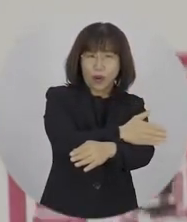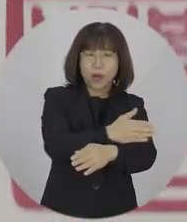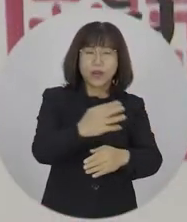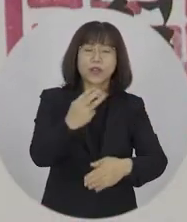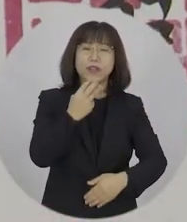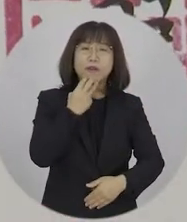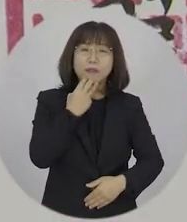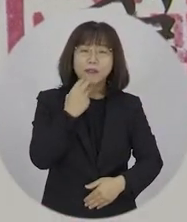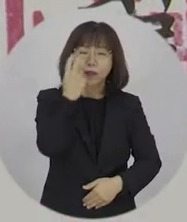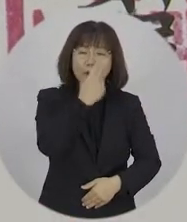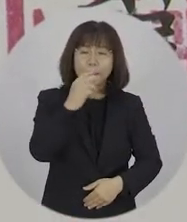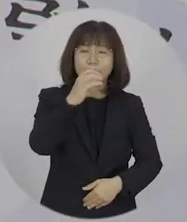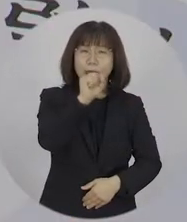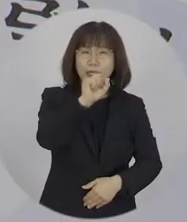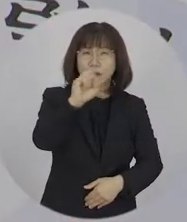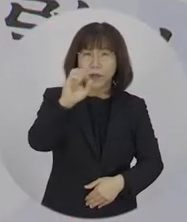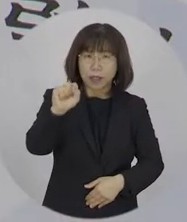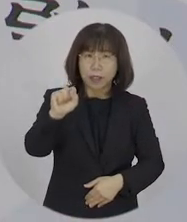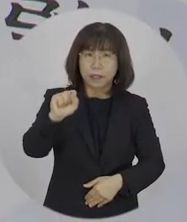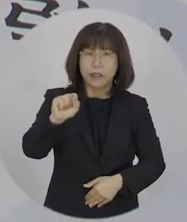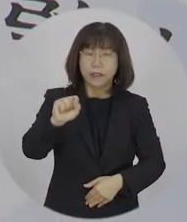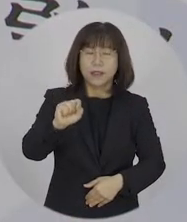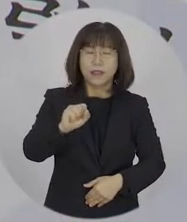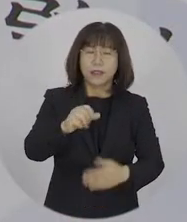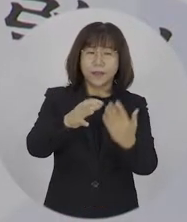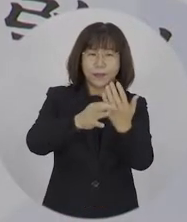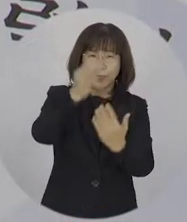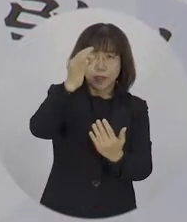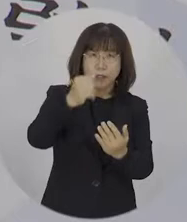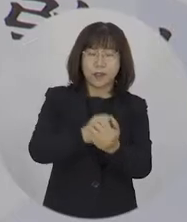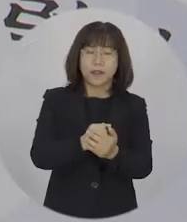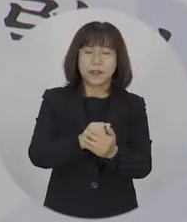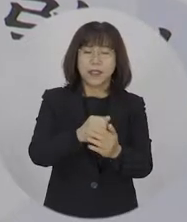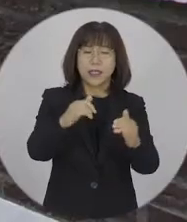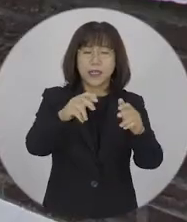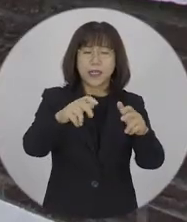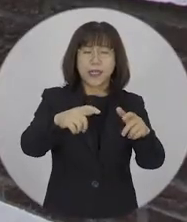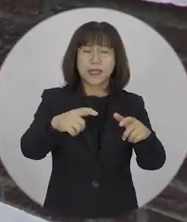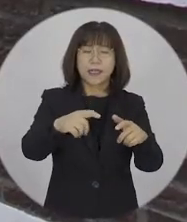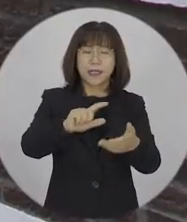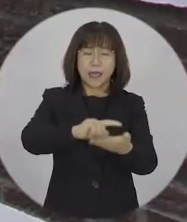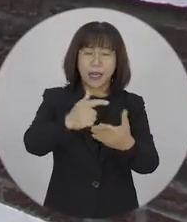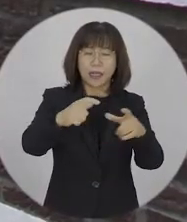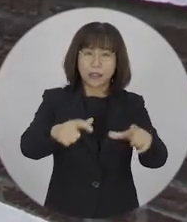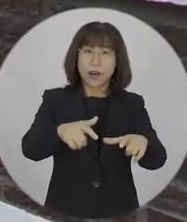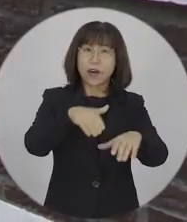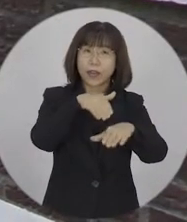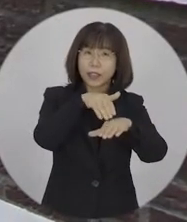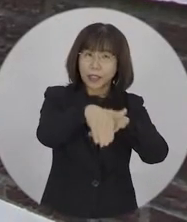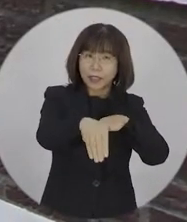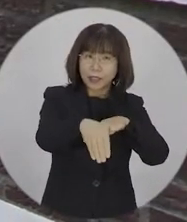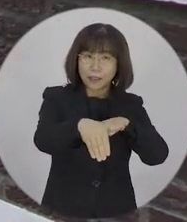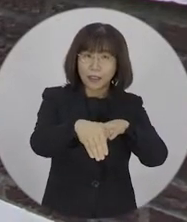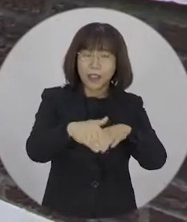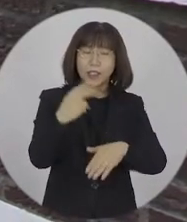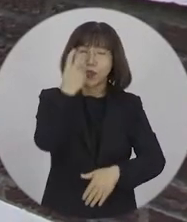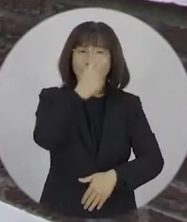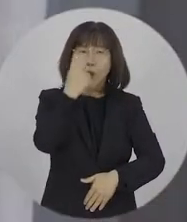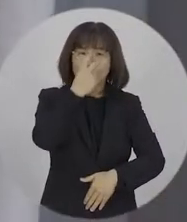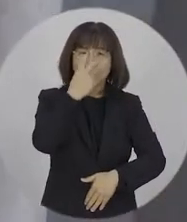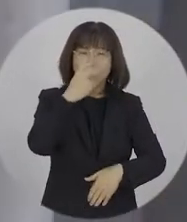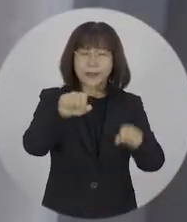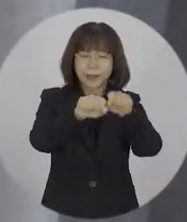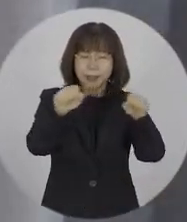센터 시 봄 좌측 으로 선정돼 강서영 통합 돌본 복지 체계를 구축하며 돌봄이 필요한 모든 구민에게